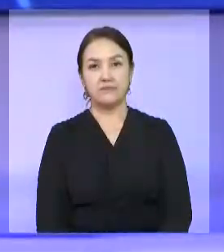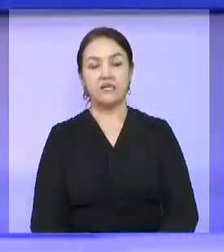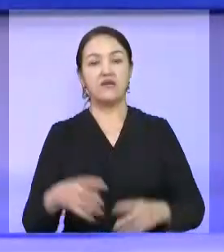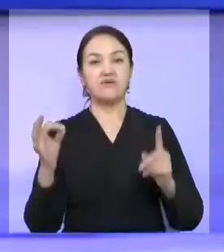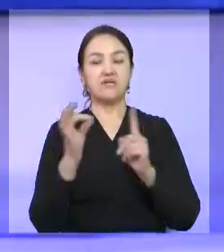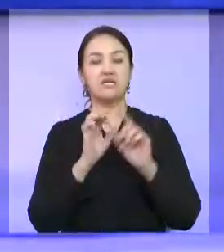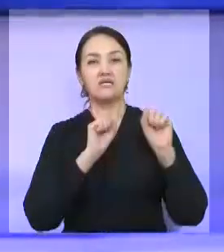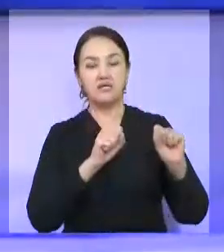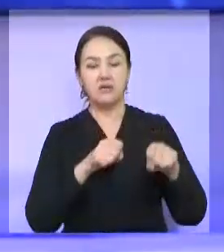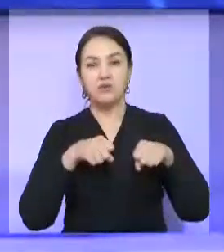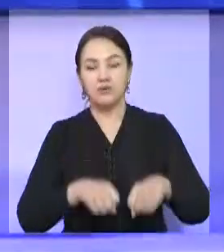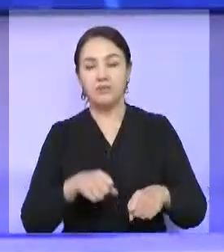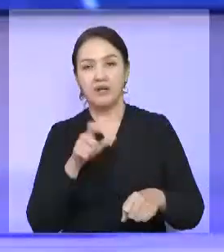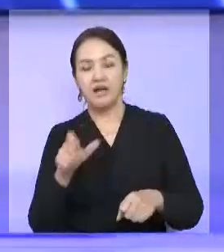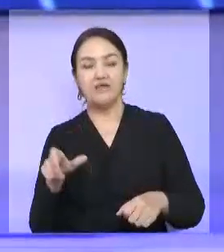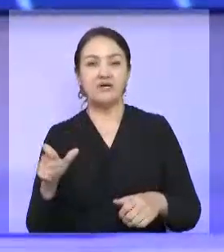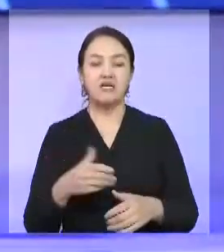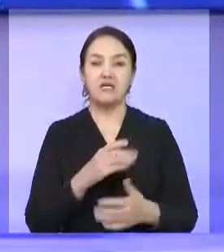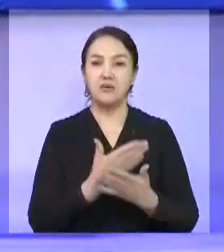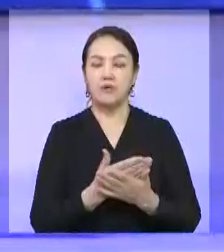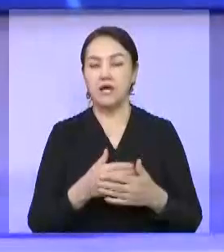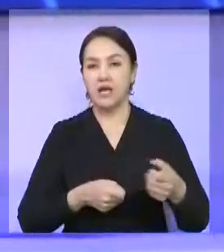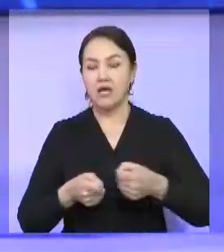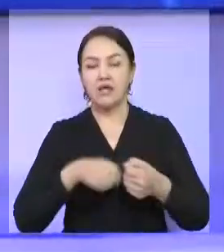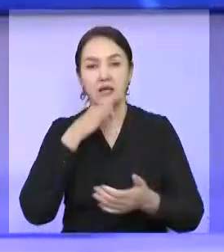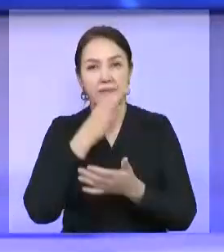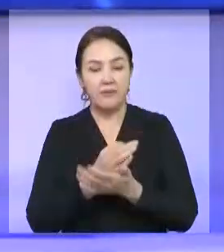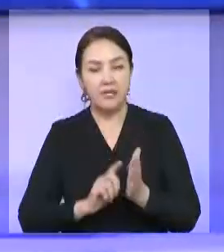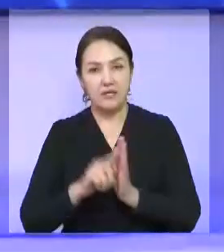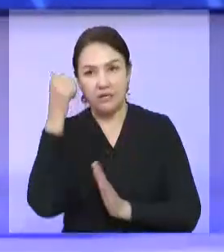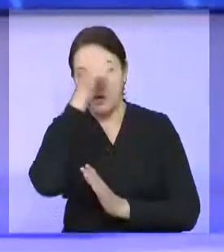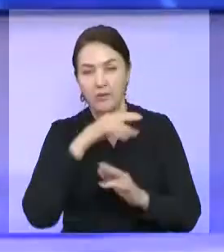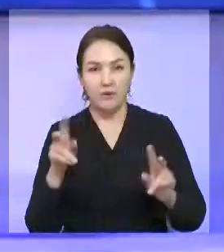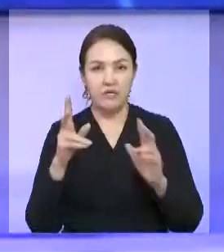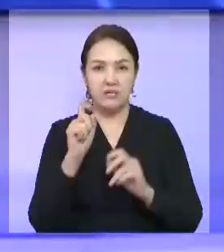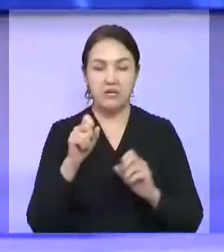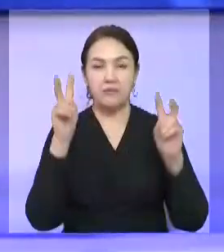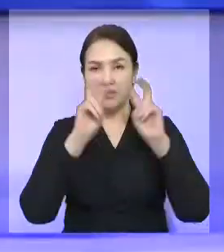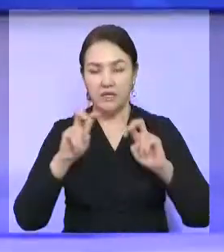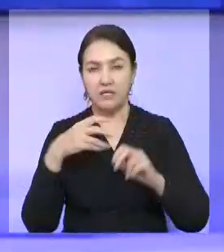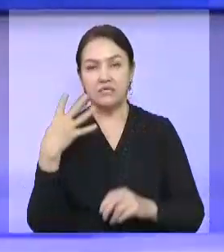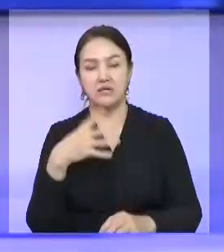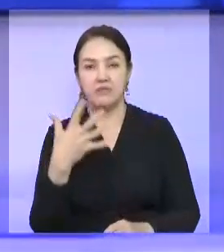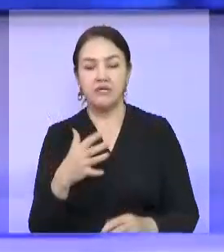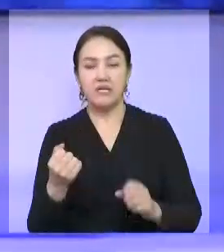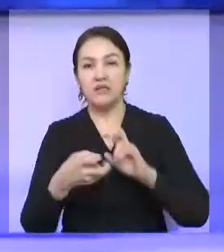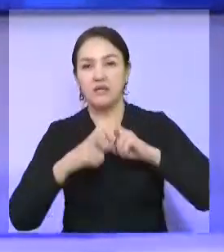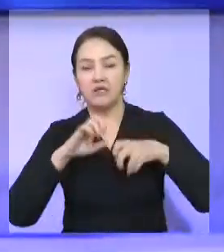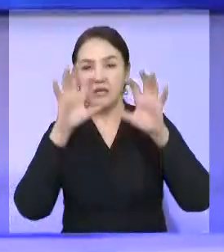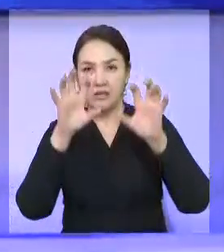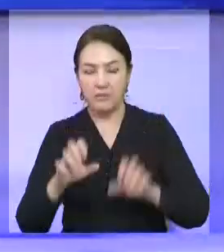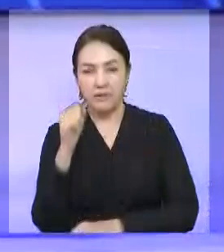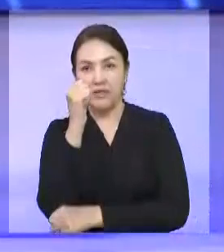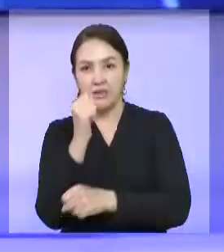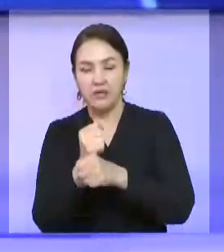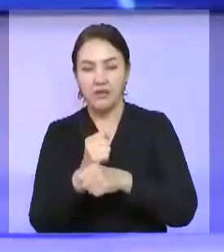целях защиты трудовых прав граждан ответственным управлением с начала года проведено более 100 проверок. 45 работодателям, нарушившим закон, были